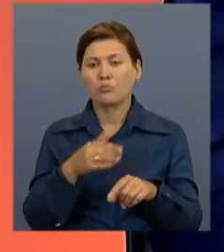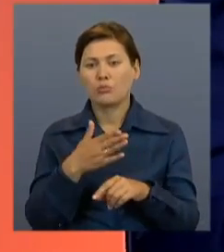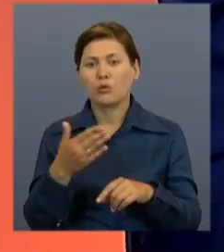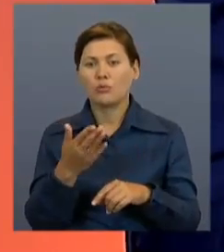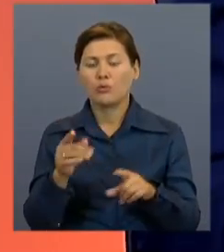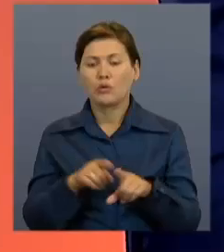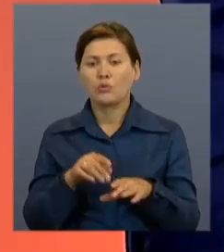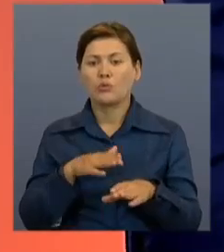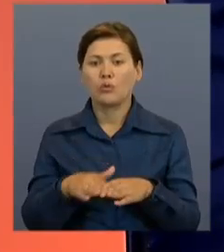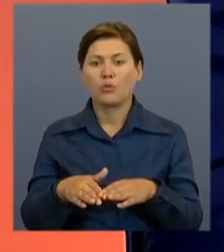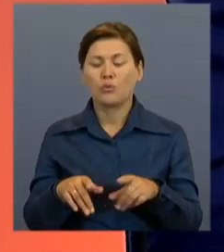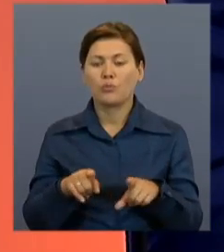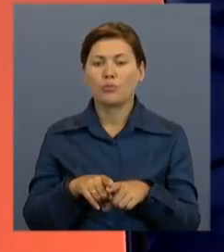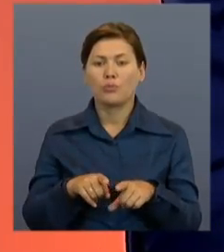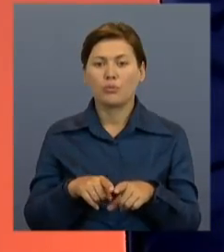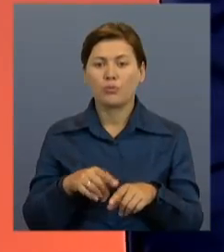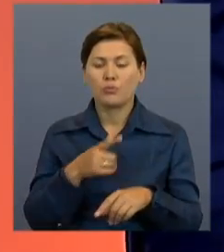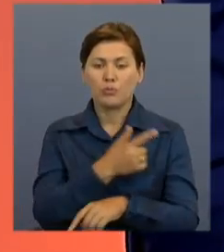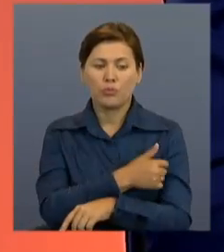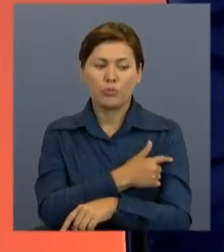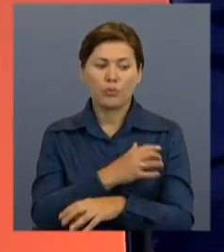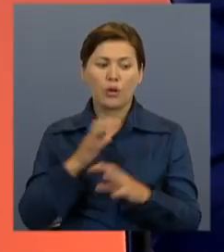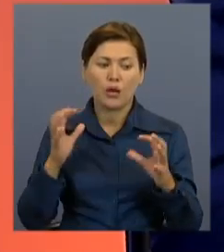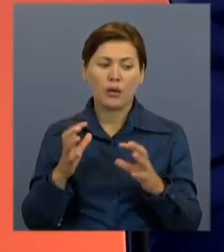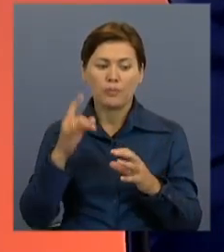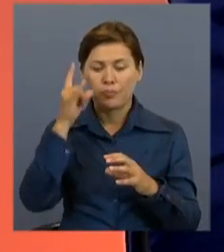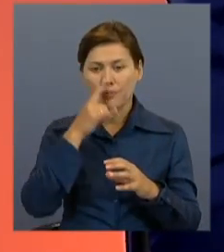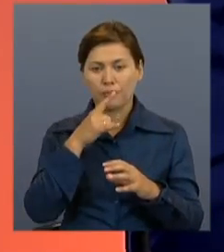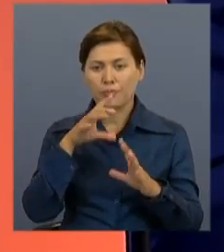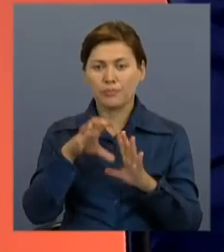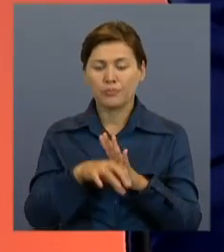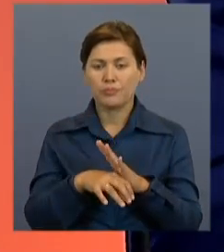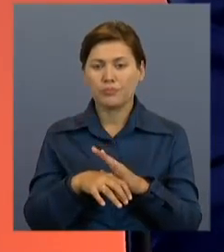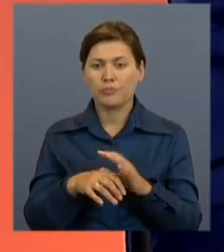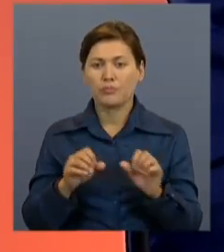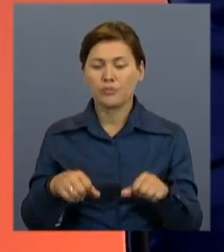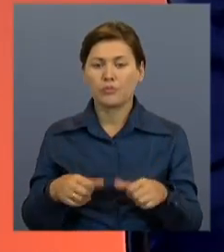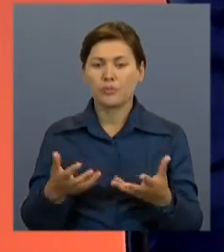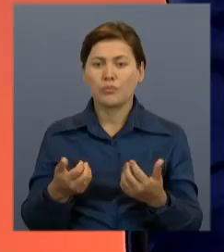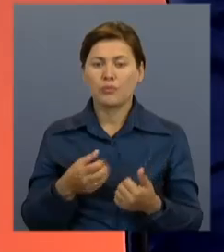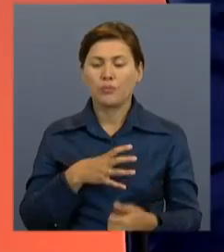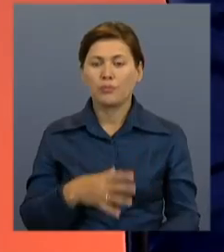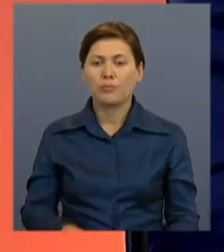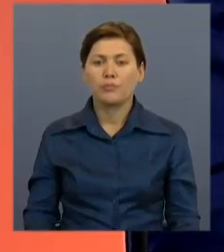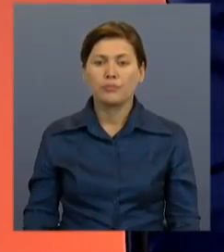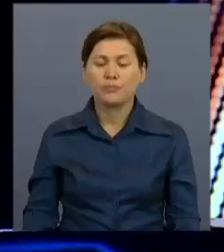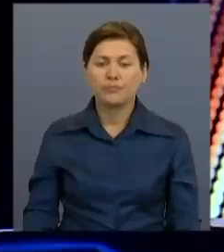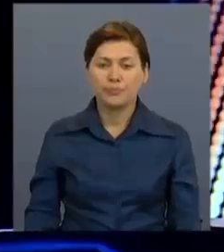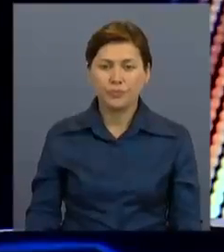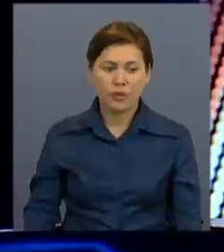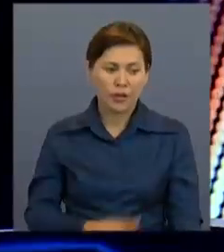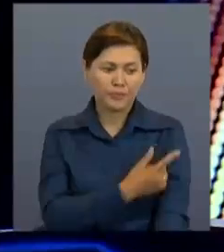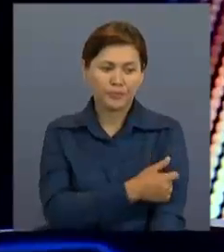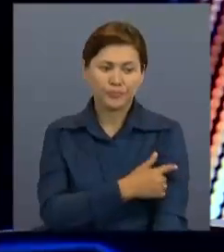осы толыққанды медициналық сақтандыруды Қазақстанға енгізуге мүмкіндік аламыз. Біз осы